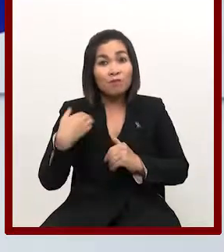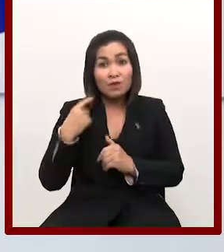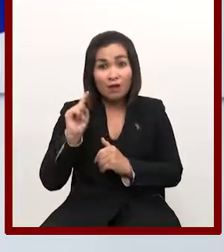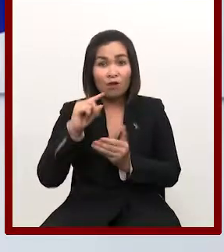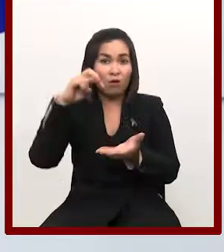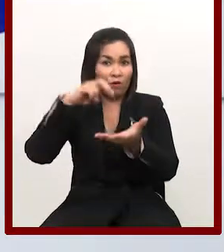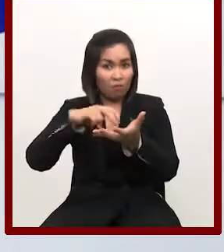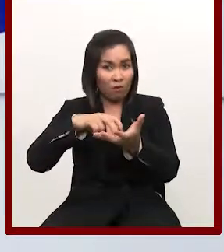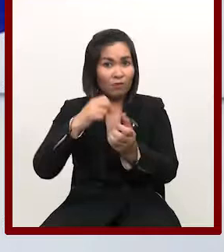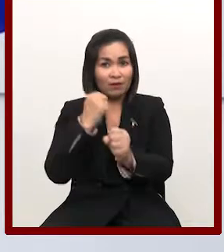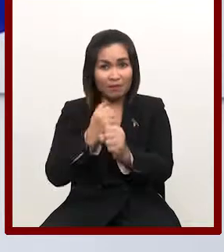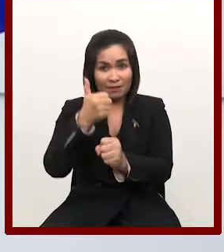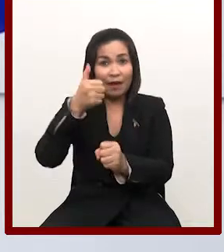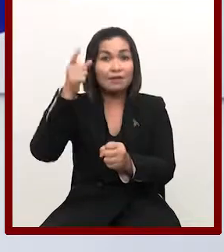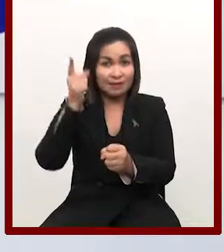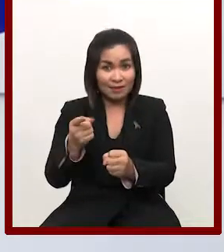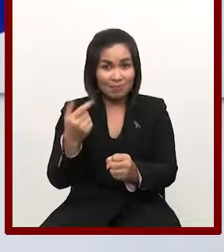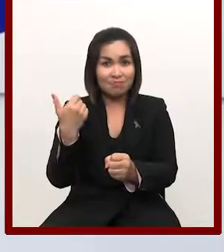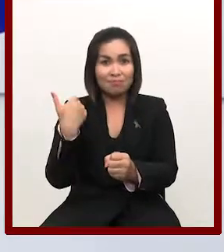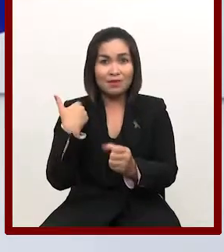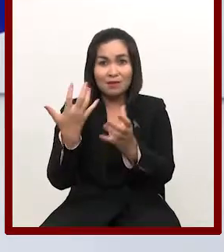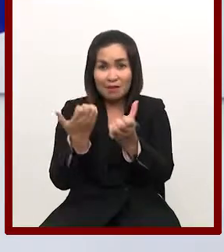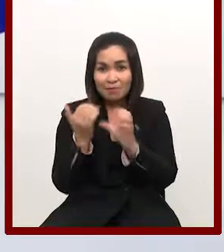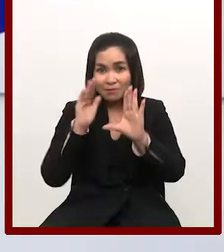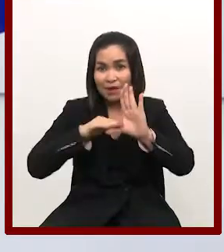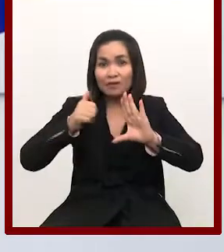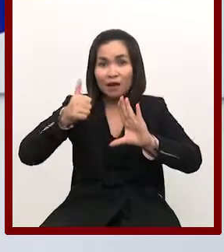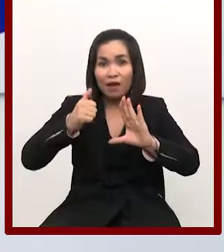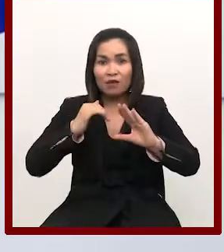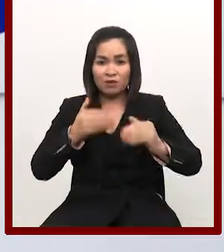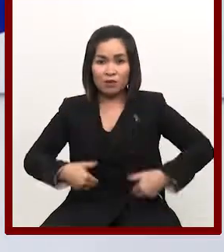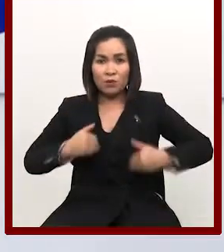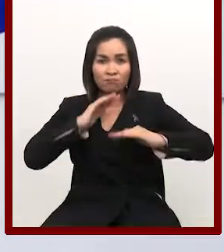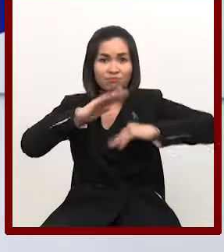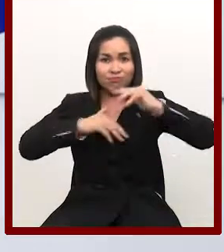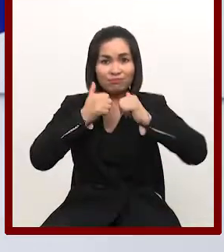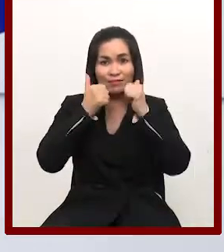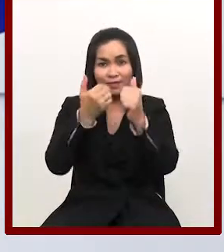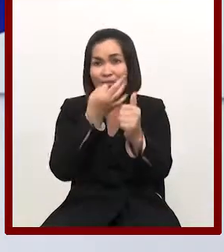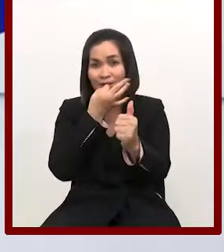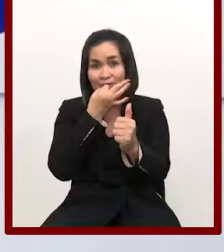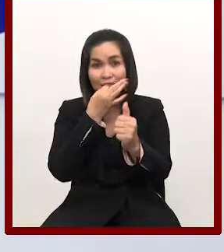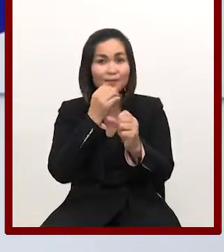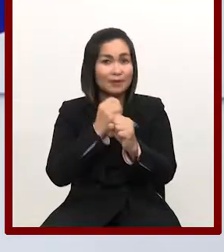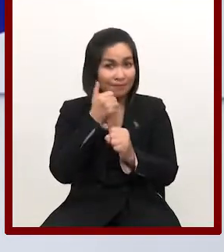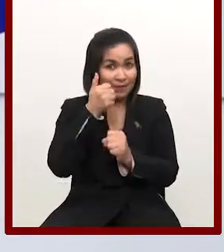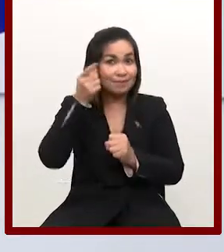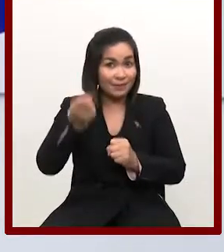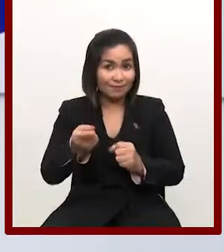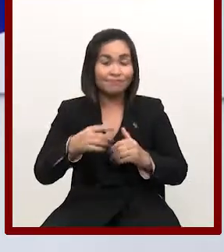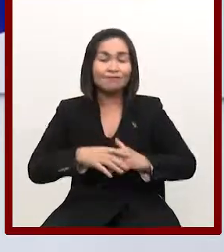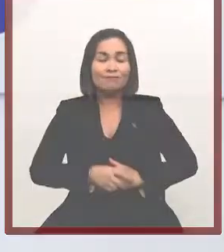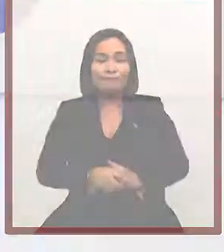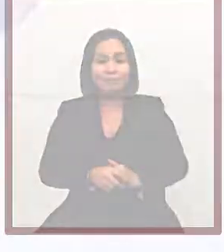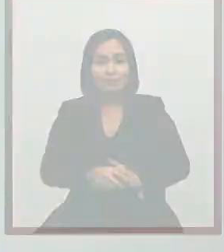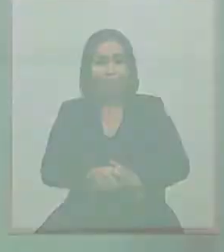ารับประกันมีงานทำแน่นอนและรับประกันจะมีความเจริญเติบโตในอาชีพการงานอย่าง